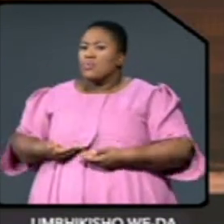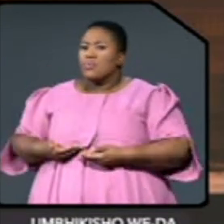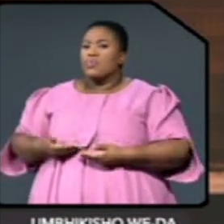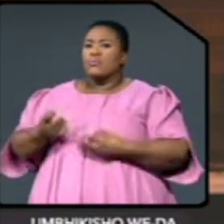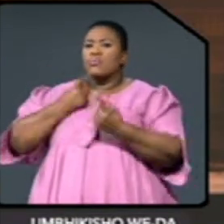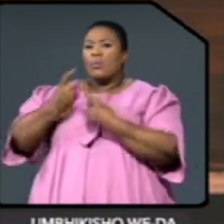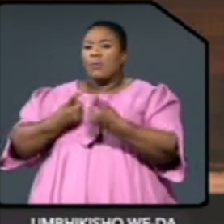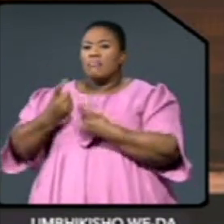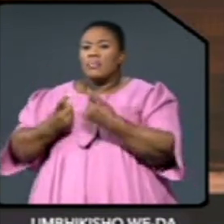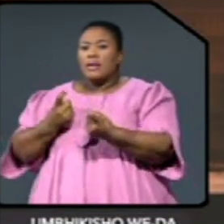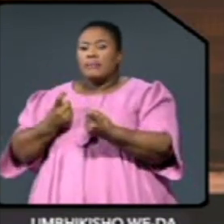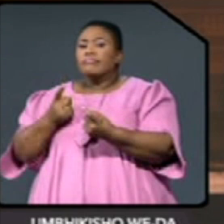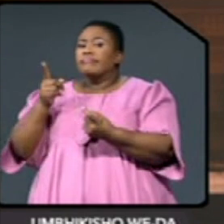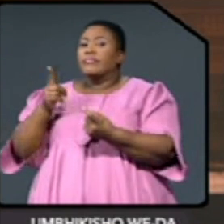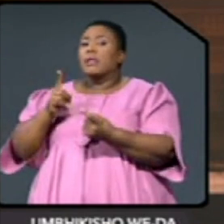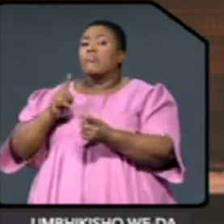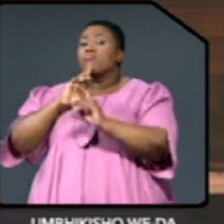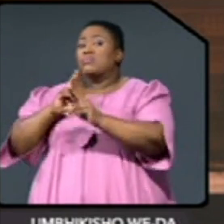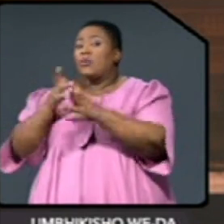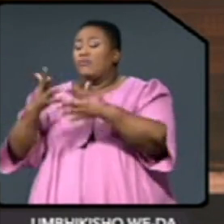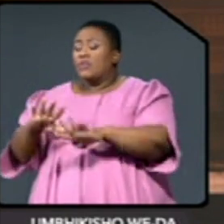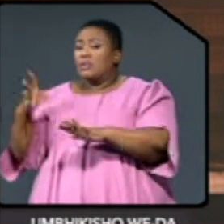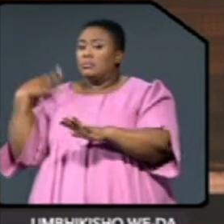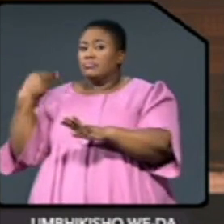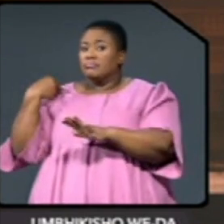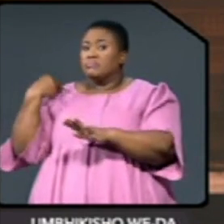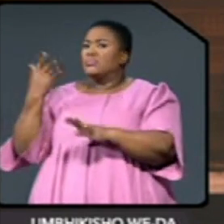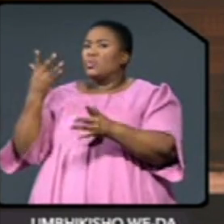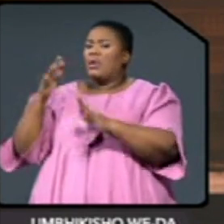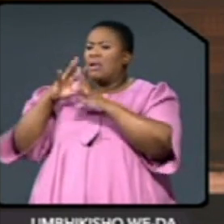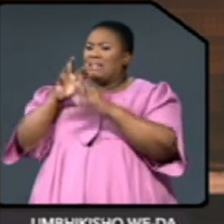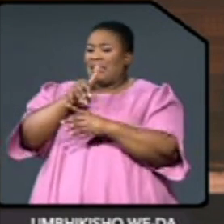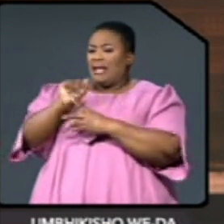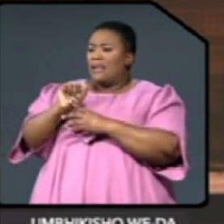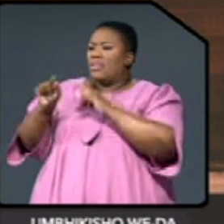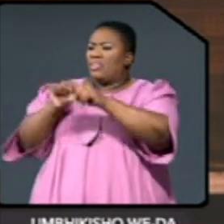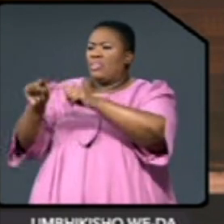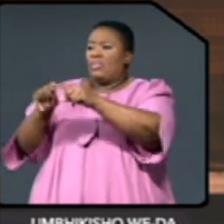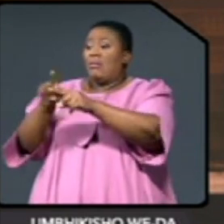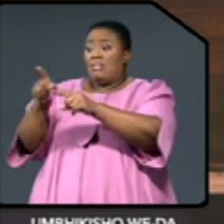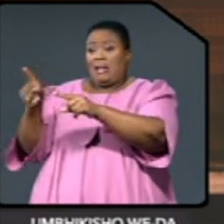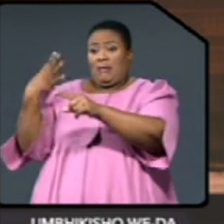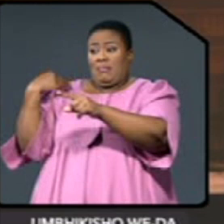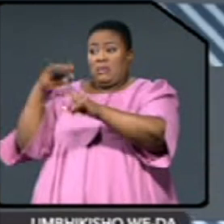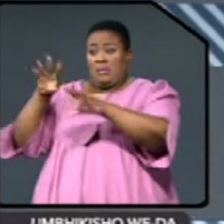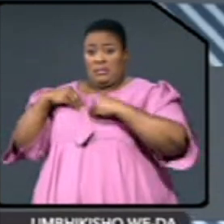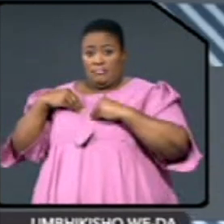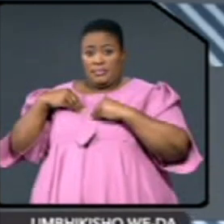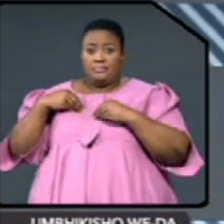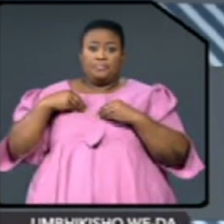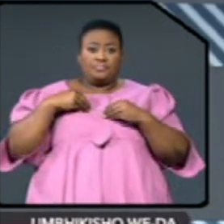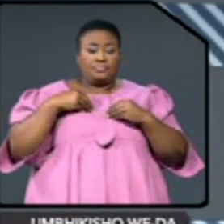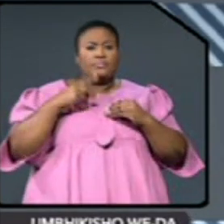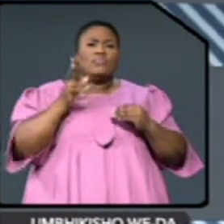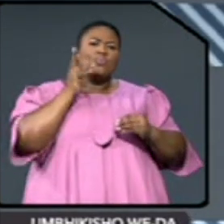lwezikhalo nokuthi ngabe baphendulile bona ongqongqoshe bayazivuma lezi nsolo lezi ezenziwa i-DA noma kwenzakaleni namhlanje? Njengoba besezwile-ke